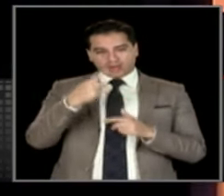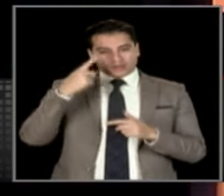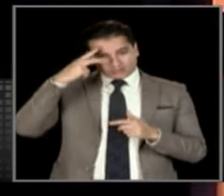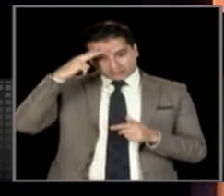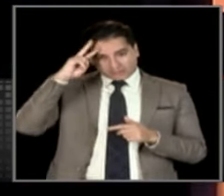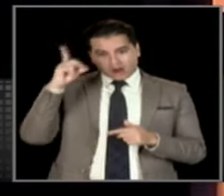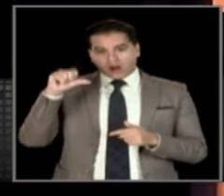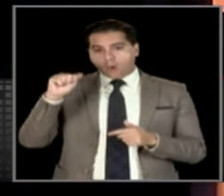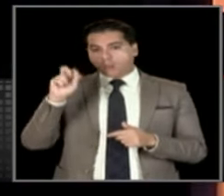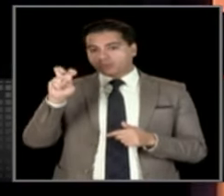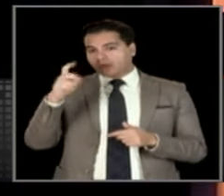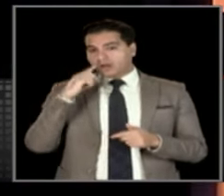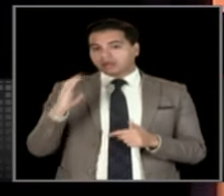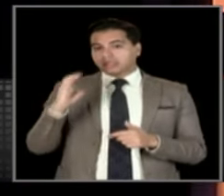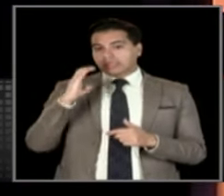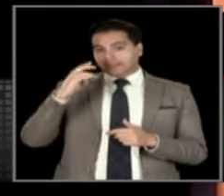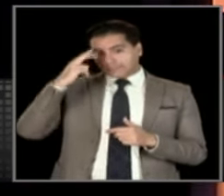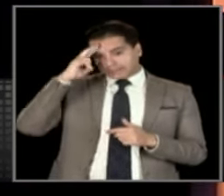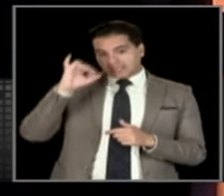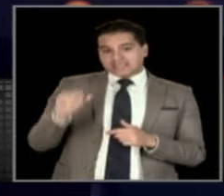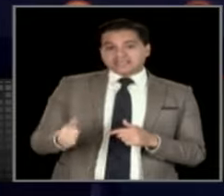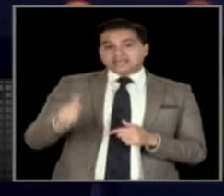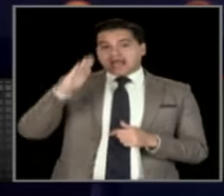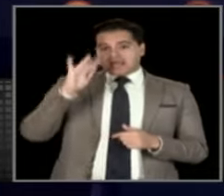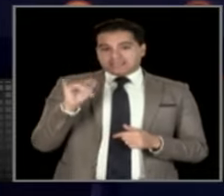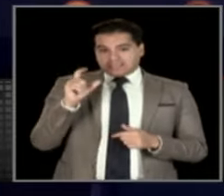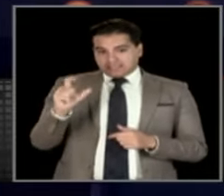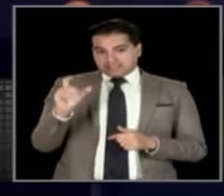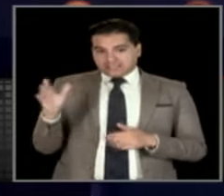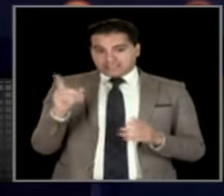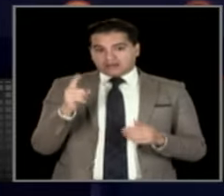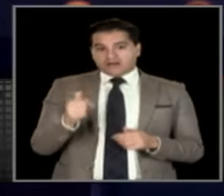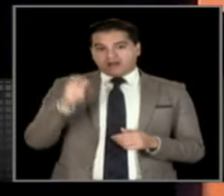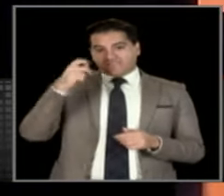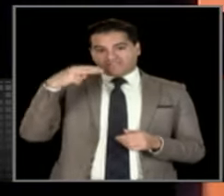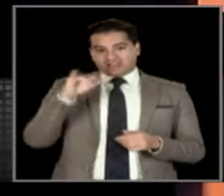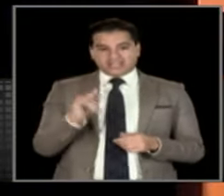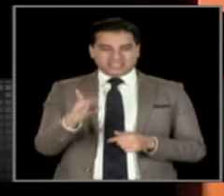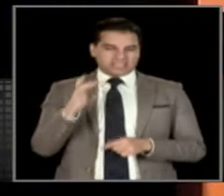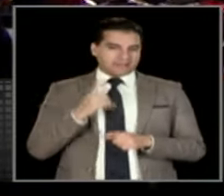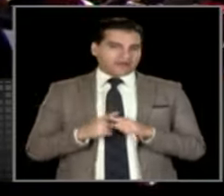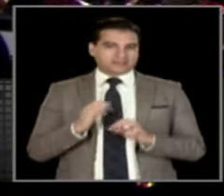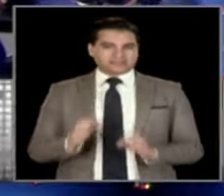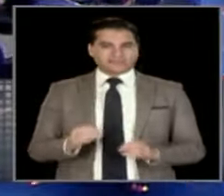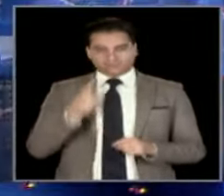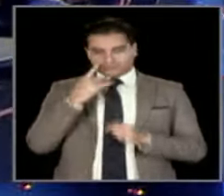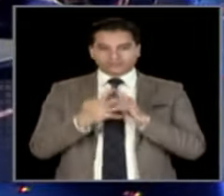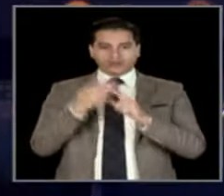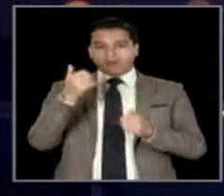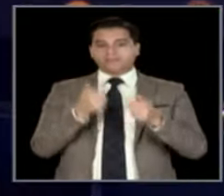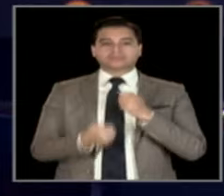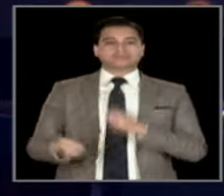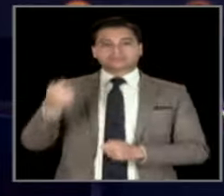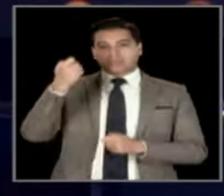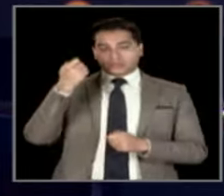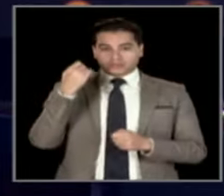روضة إجابتك؟ هخمن يعني ياسين رفاعي؟ طبعاً إجابة خاطئة. أربع